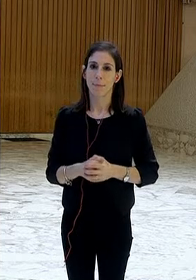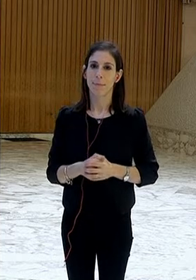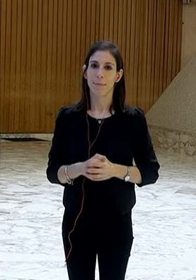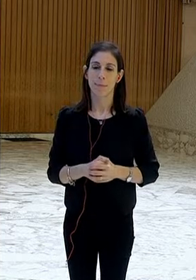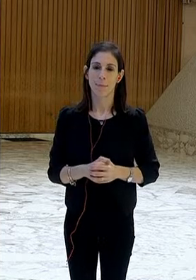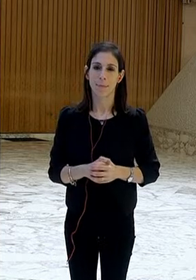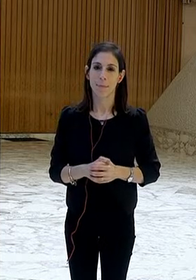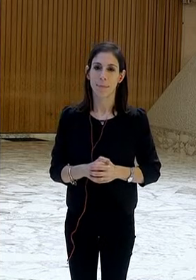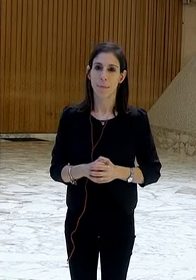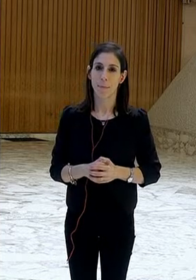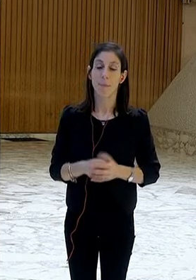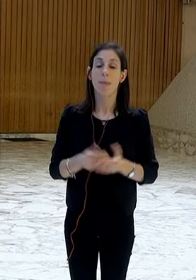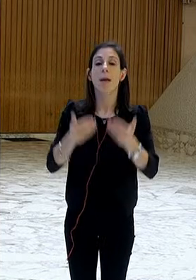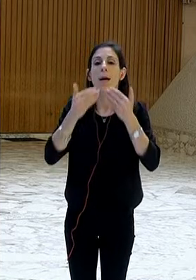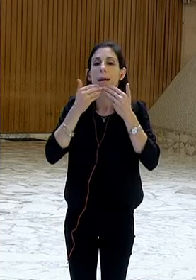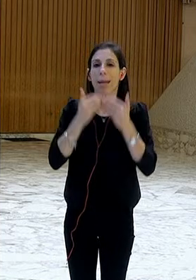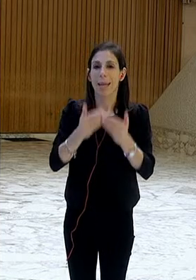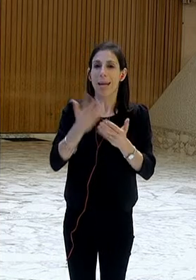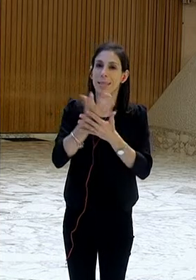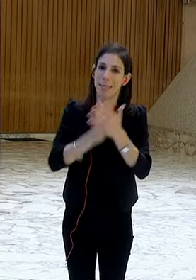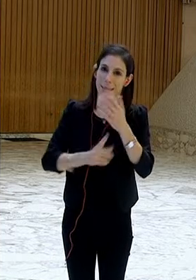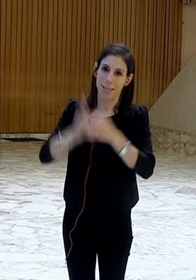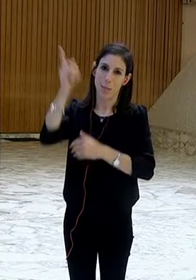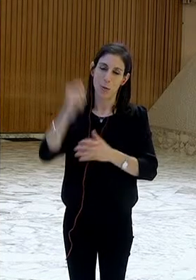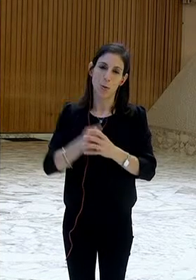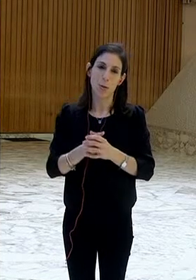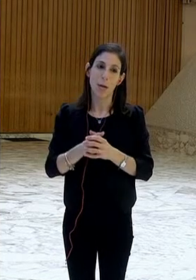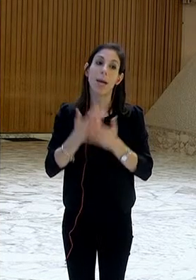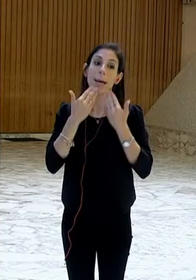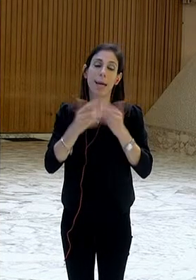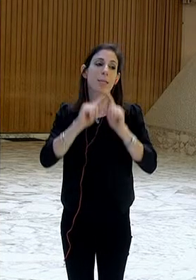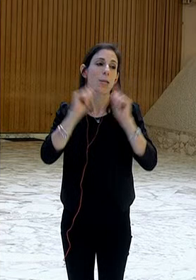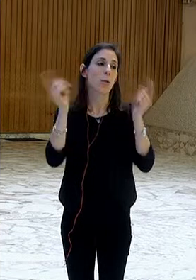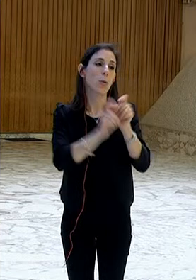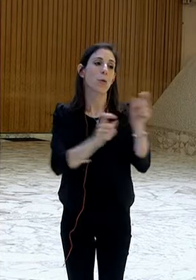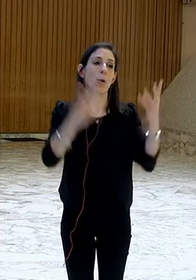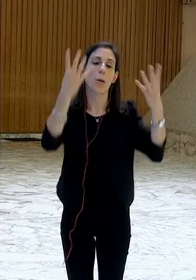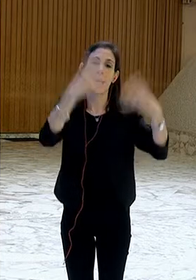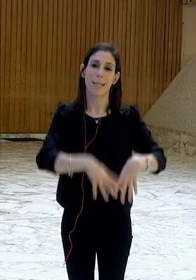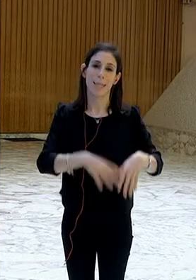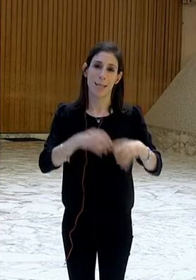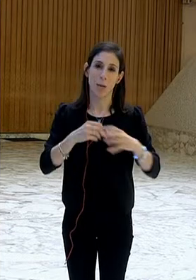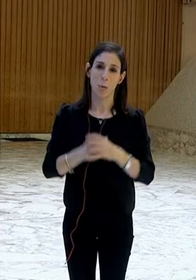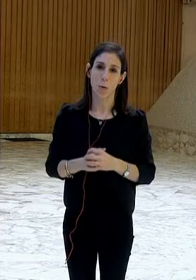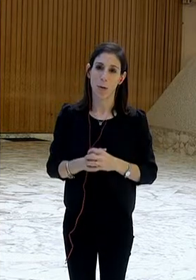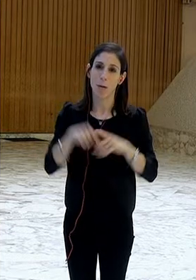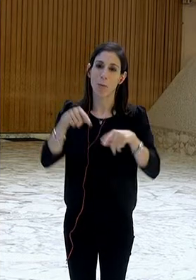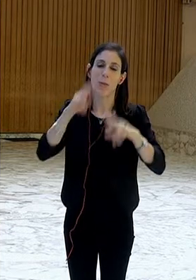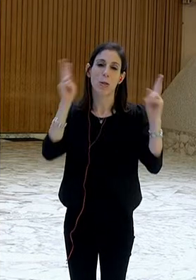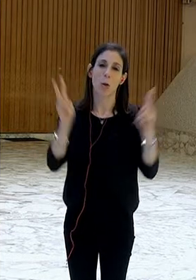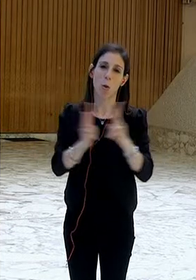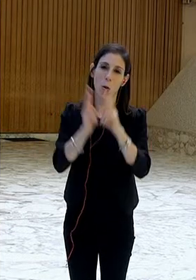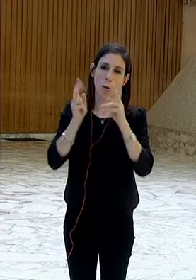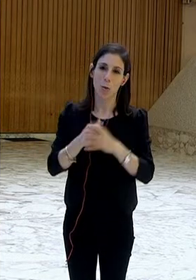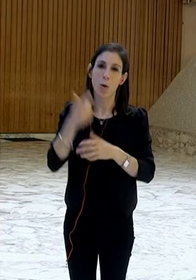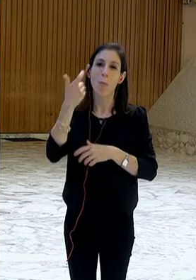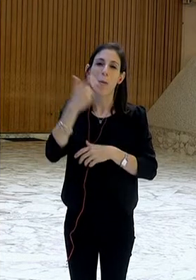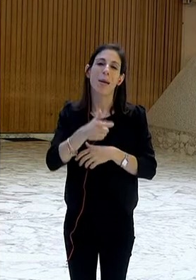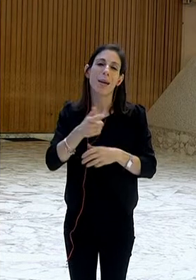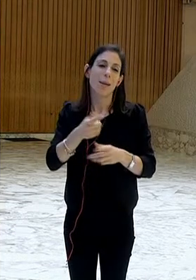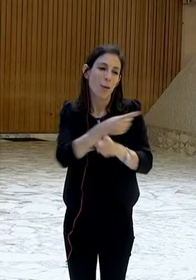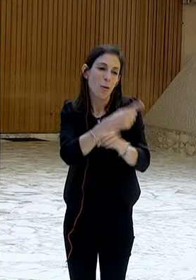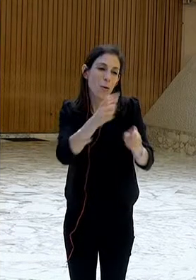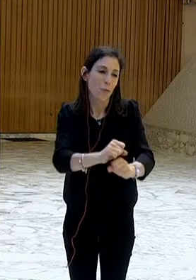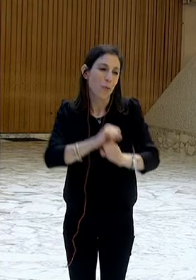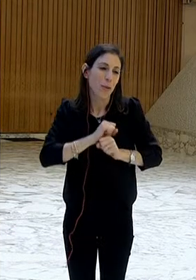Je remercie le Seigneur et les organisateurs de cette rencontre pour la confiance qu'ils